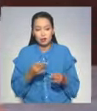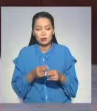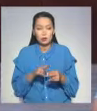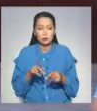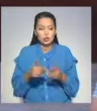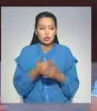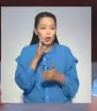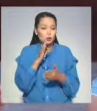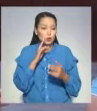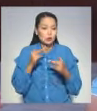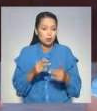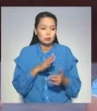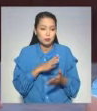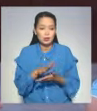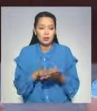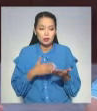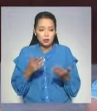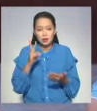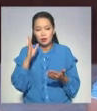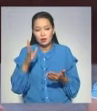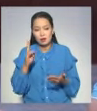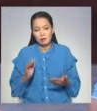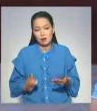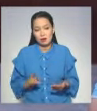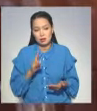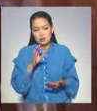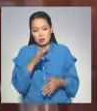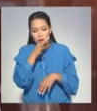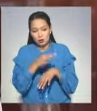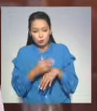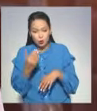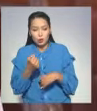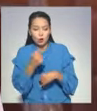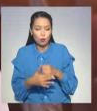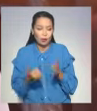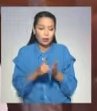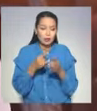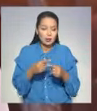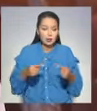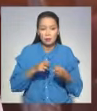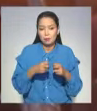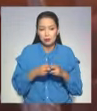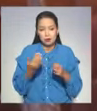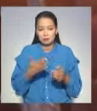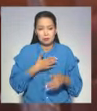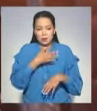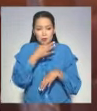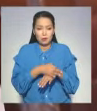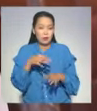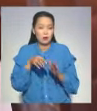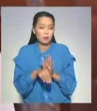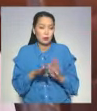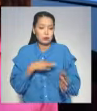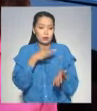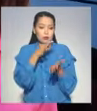жаңасымен алмастырдық. Әрі қарай пәтер иелері кооперативі жауап береді. Орталық жүйеге қосу өзге мәселелер менің құзырыма жатпайды, сондықтан жауап